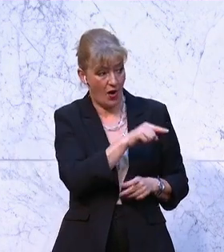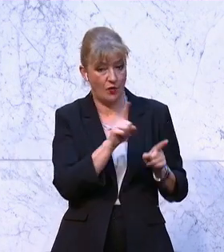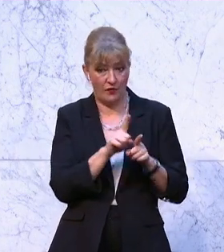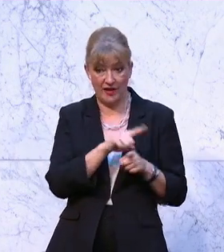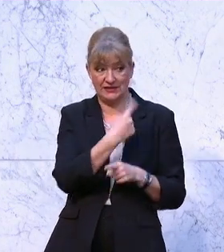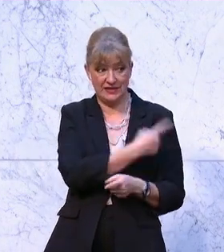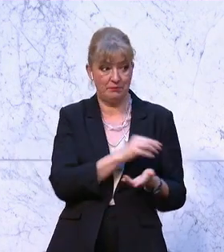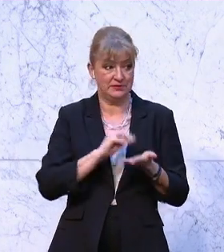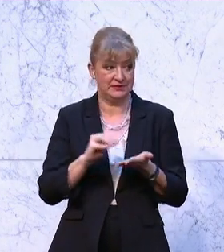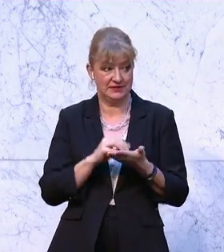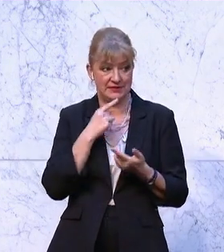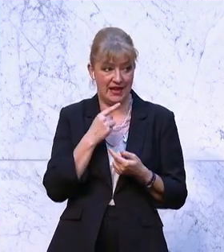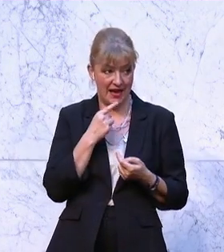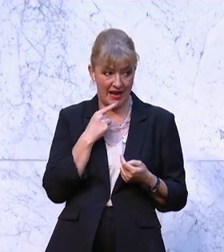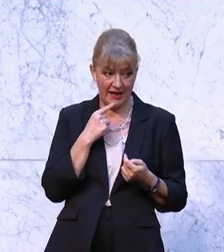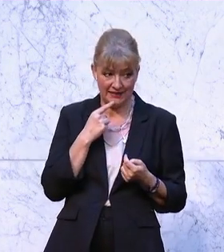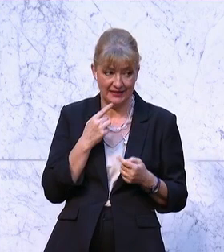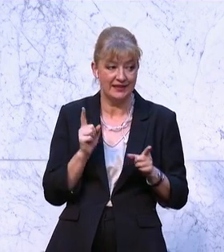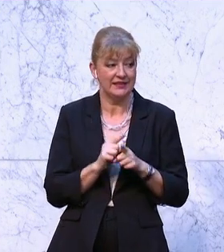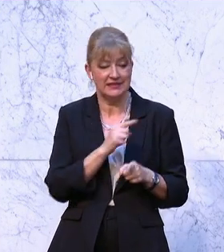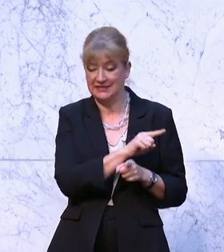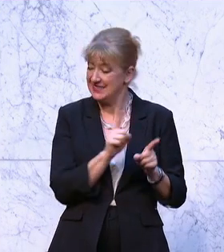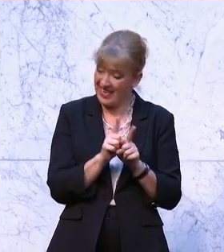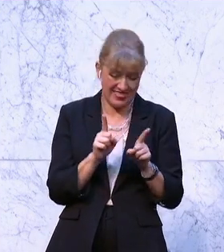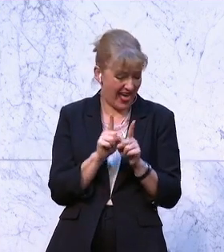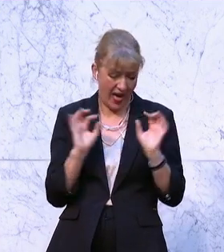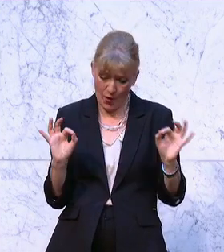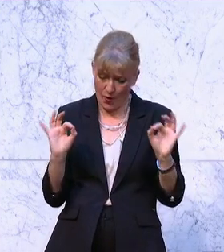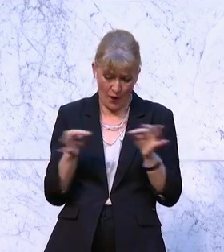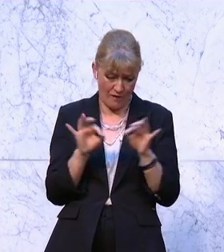Sie sagen. Genau dasselbe, was Sie sagen. Und wissen Sie,